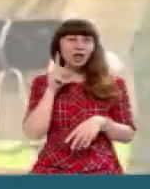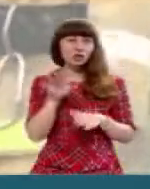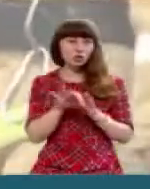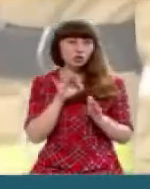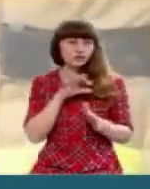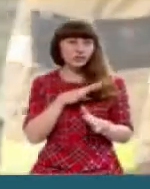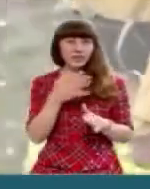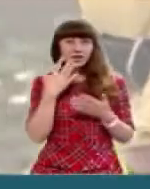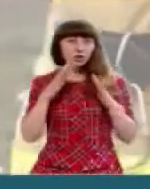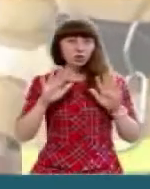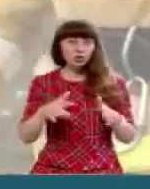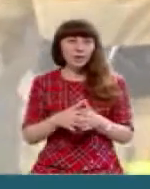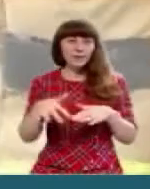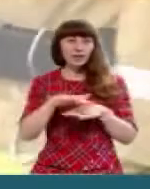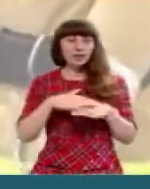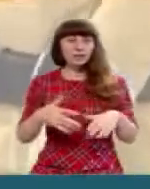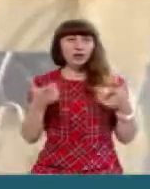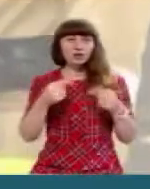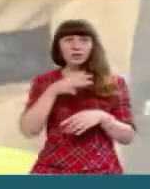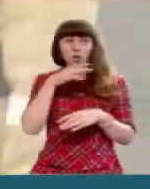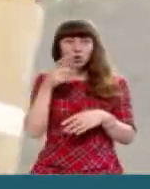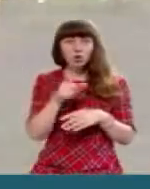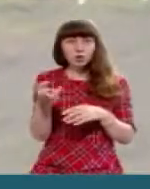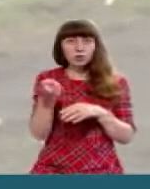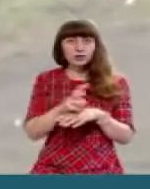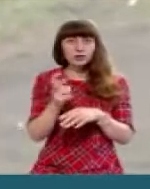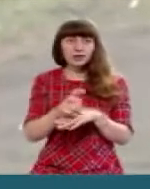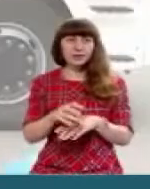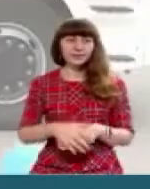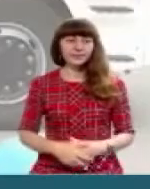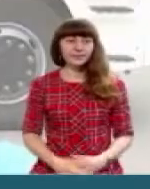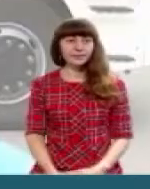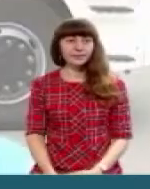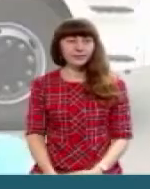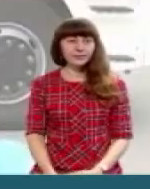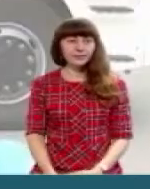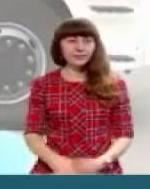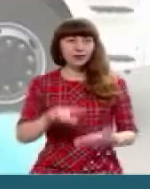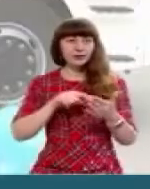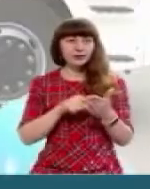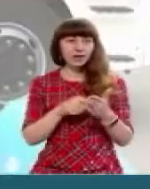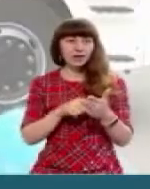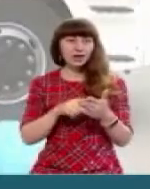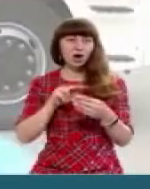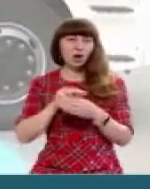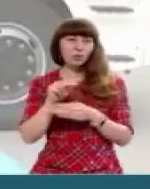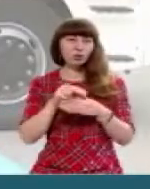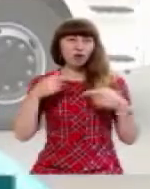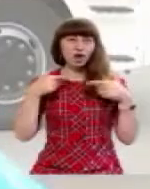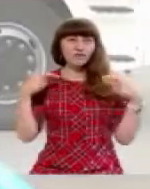организаторы мероприятия с массовым скоплением людей здесь проходят довольно часто цель это обучение именно офицерского